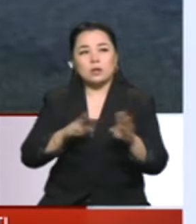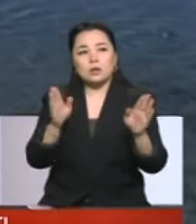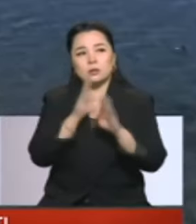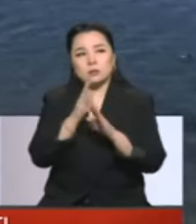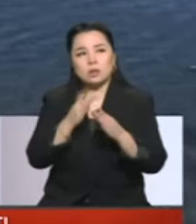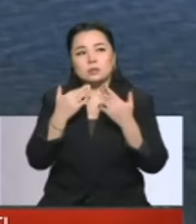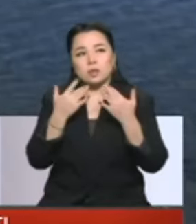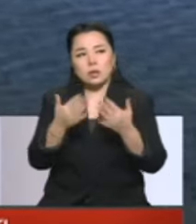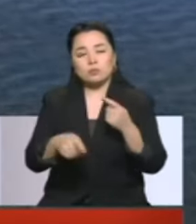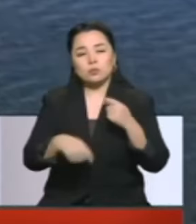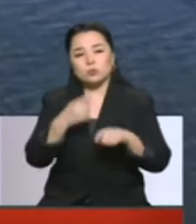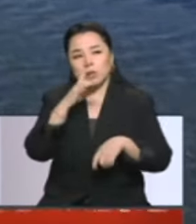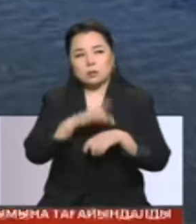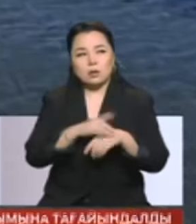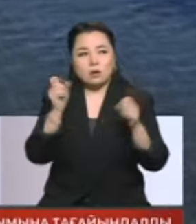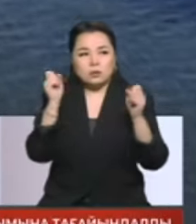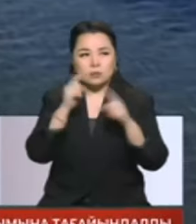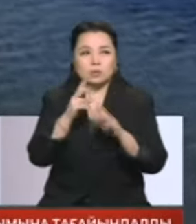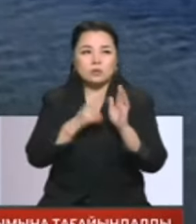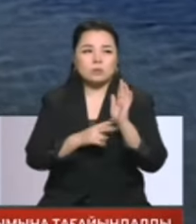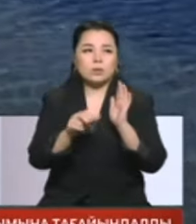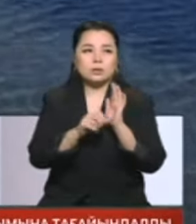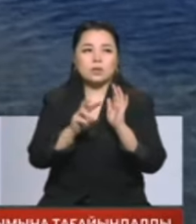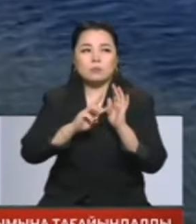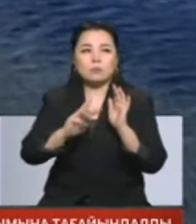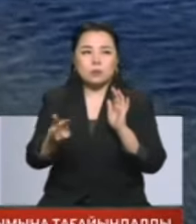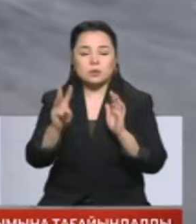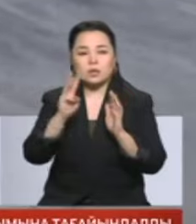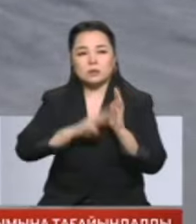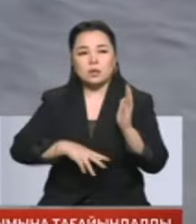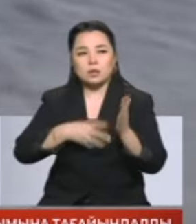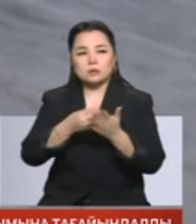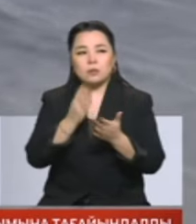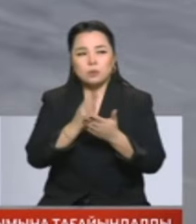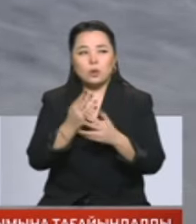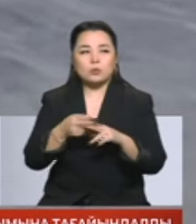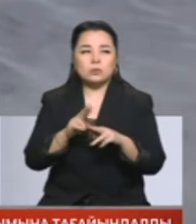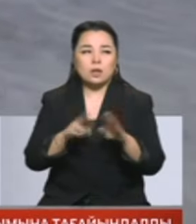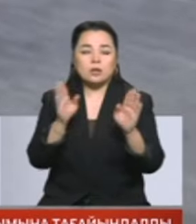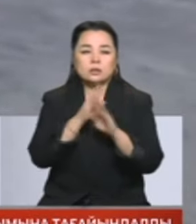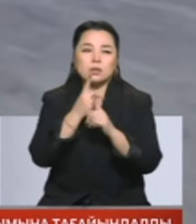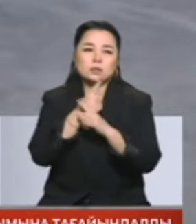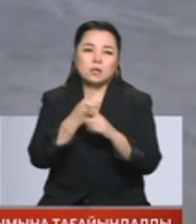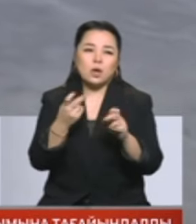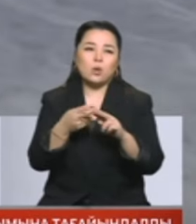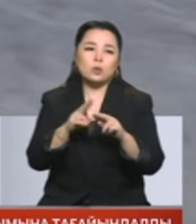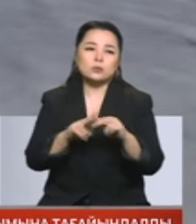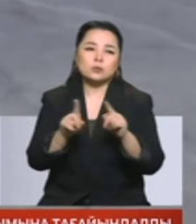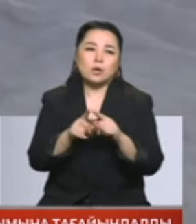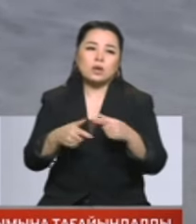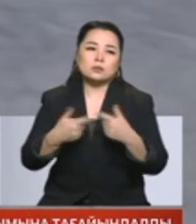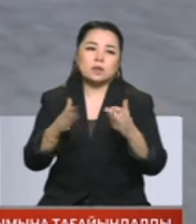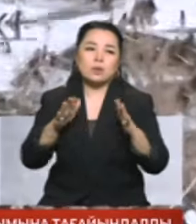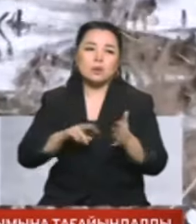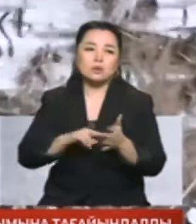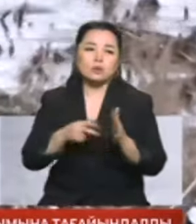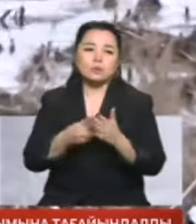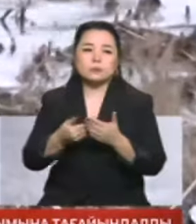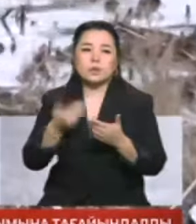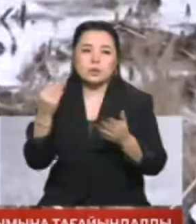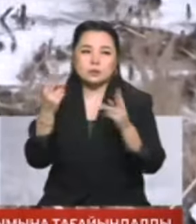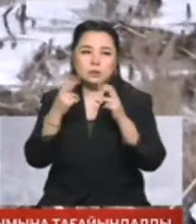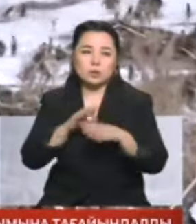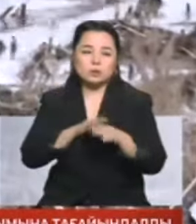экологиялық талаптардың бұзылғаны анықталып, 76 миллион теңге айыппұл салынған. Сондықтан экологтар осы жолы да қонақ үйге жоспардан тыс